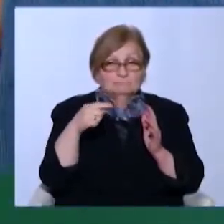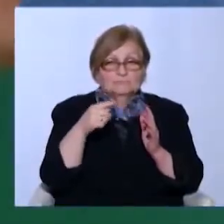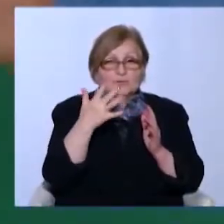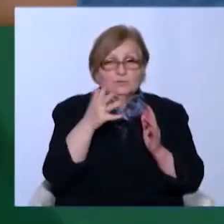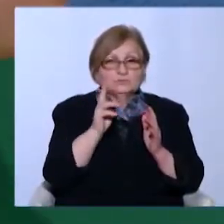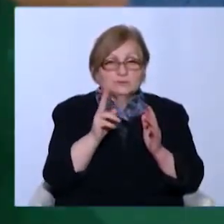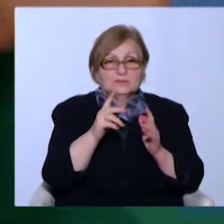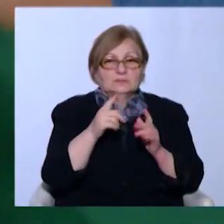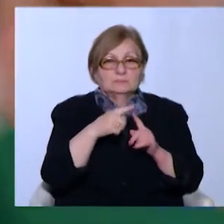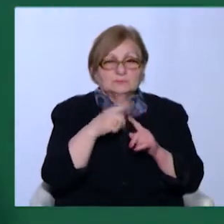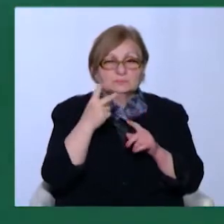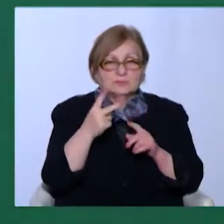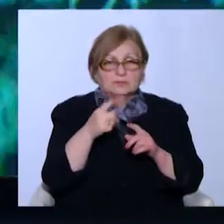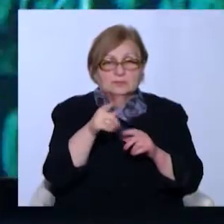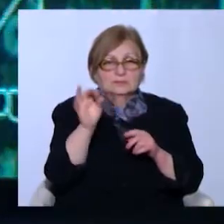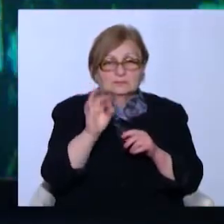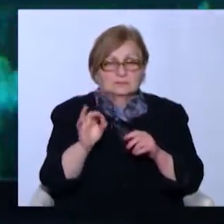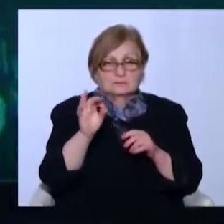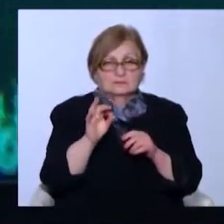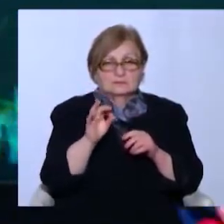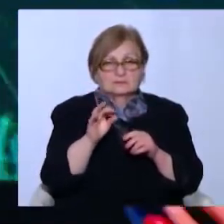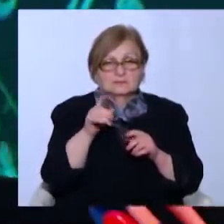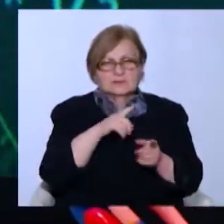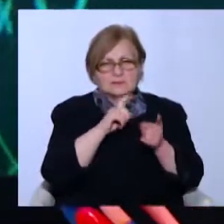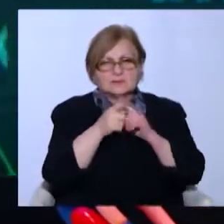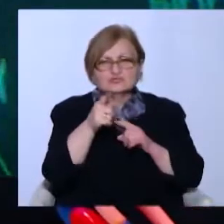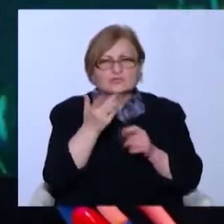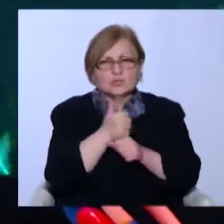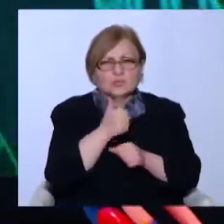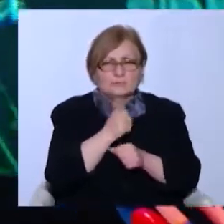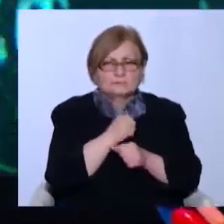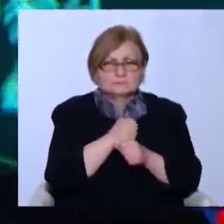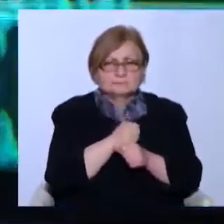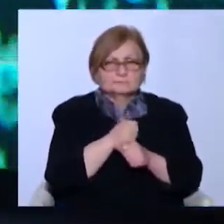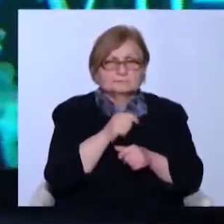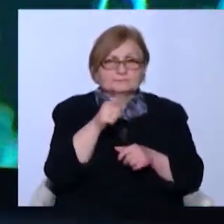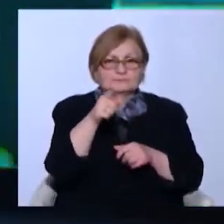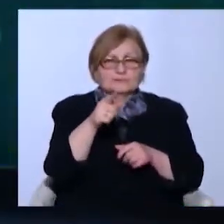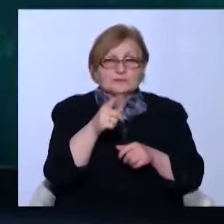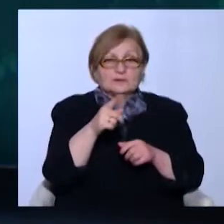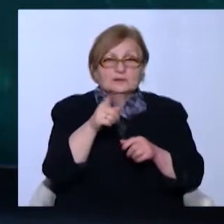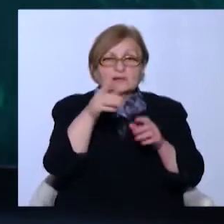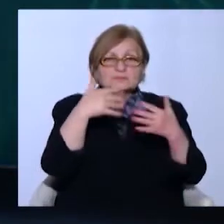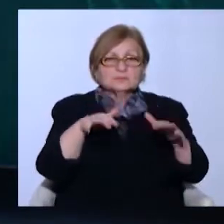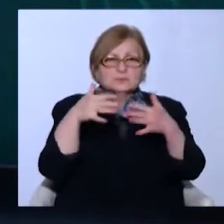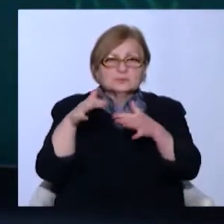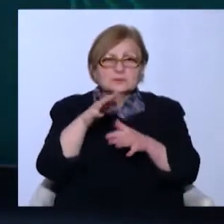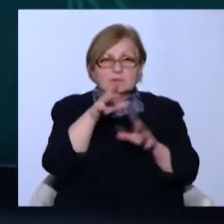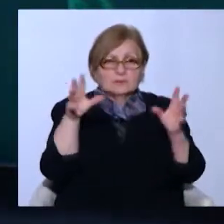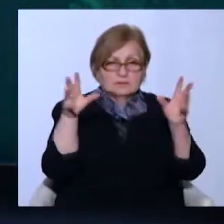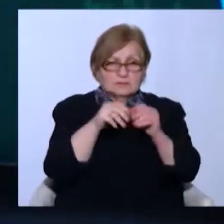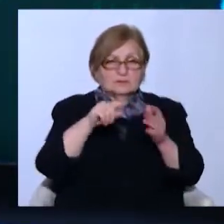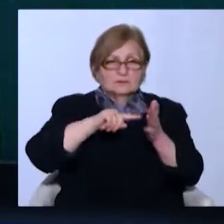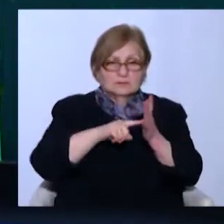2. მოდით ეს განტოლება ამოხსნათ ვიეტის თეორემით. აქ ამონახსნების ნამრავლი უნდა იყოს